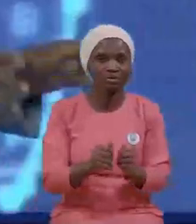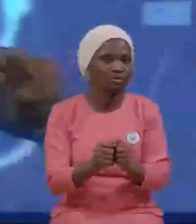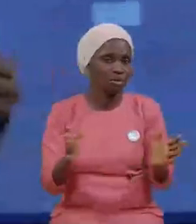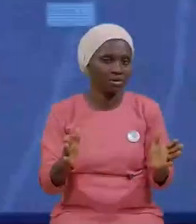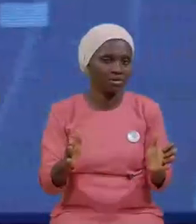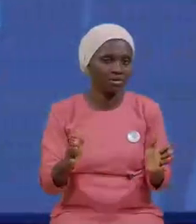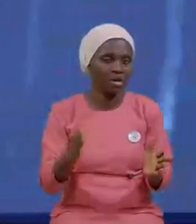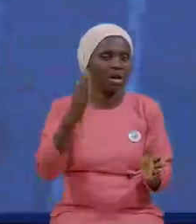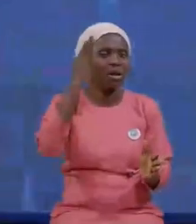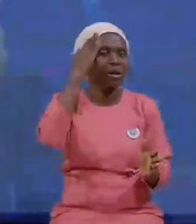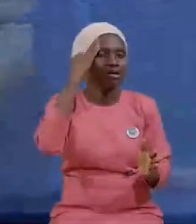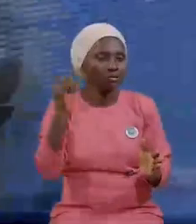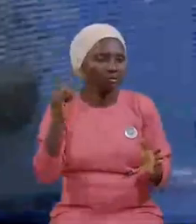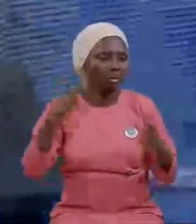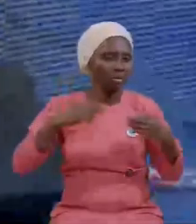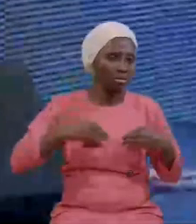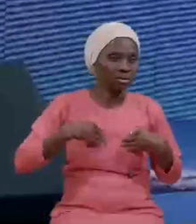Reconnaître le grand besoin de la paix.